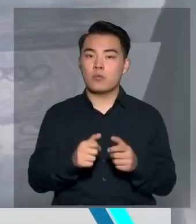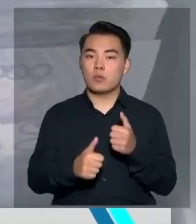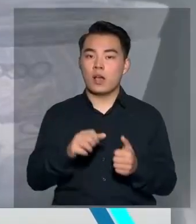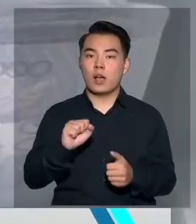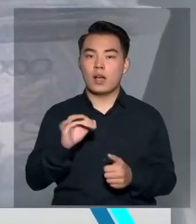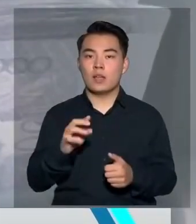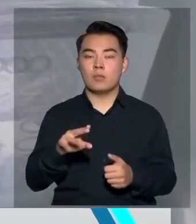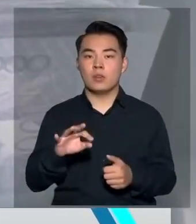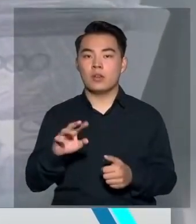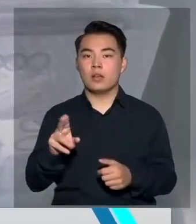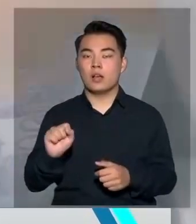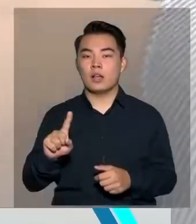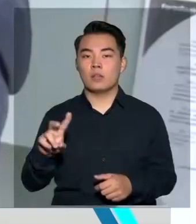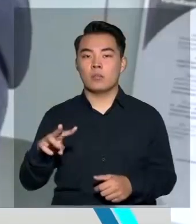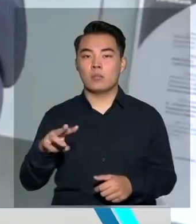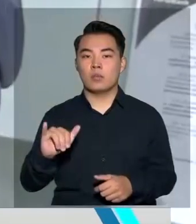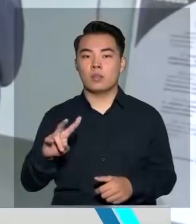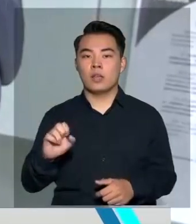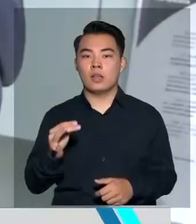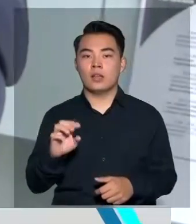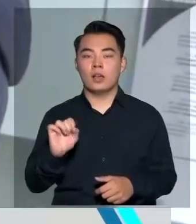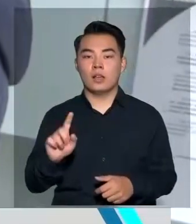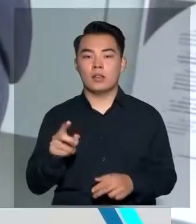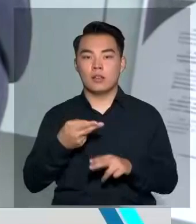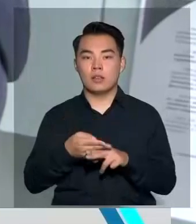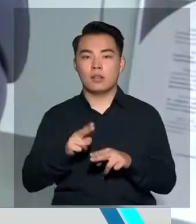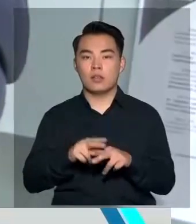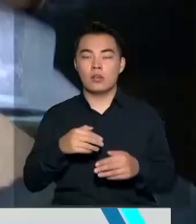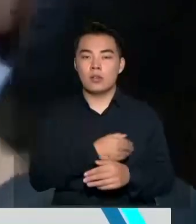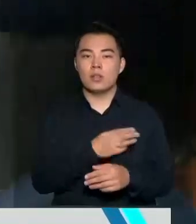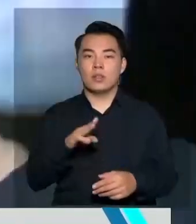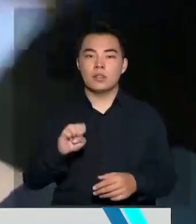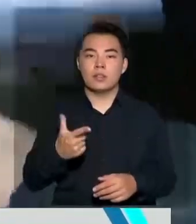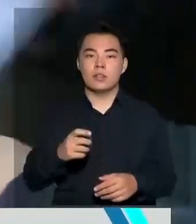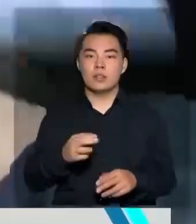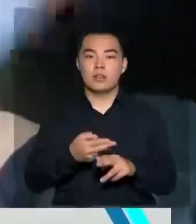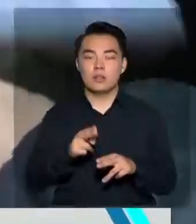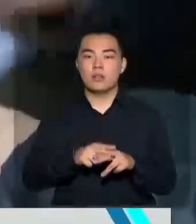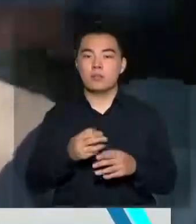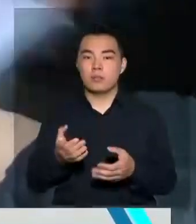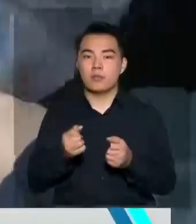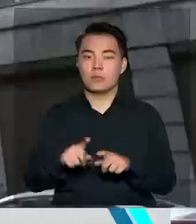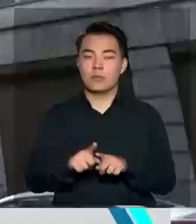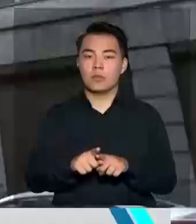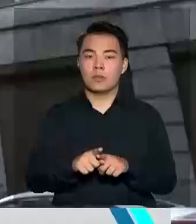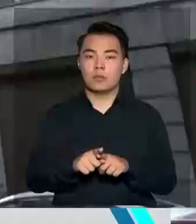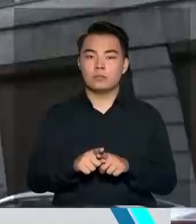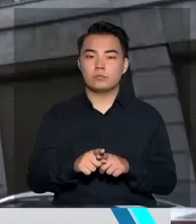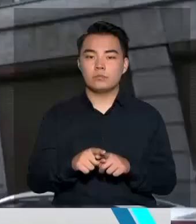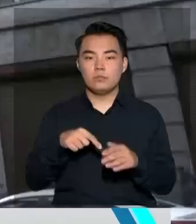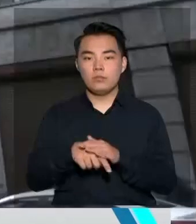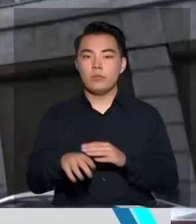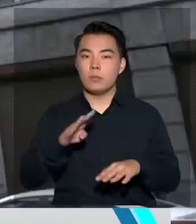в IPO казмунайгаза и готовится скупая тиньковую ликвидность рост также может быть обеспечен и